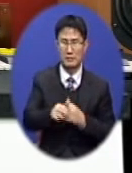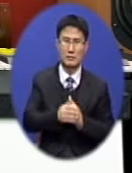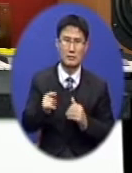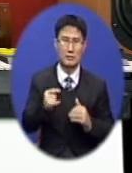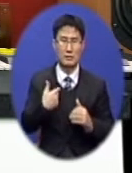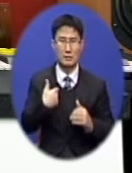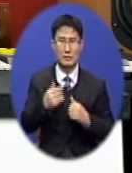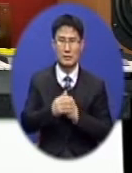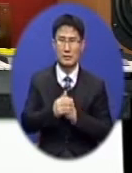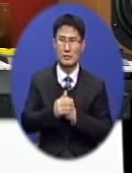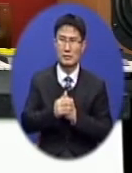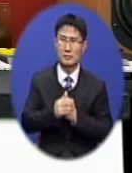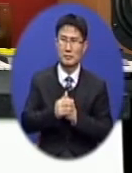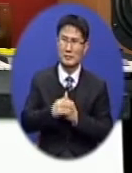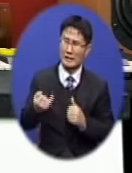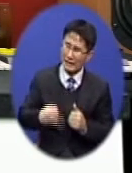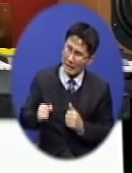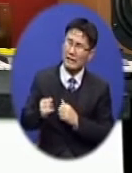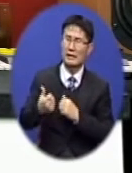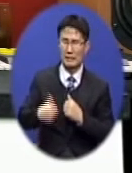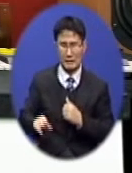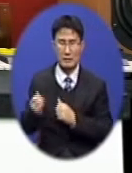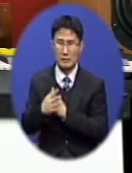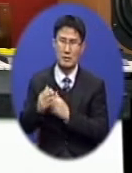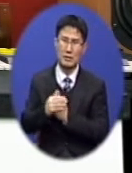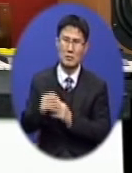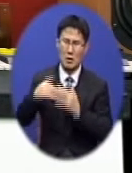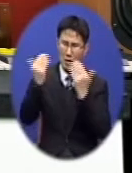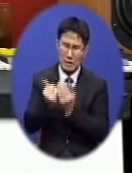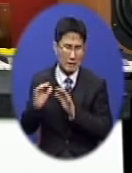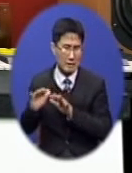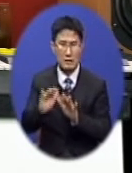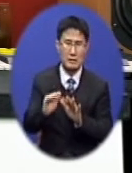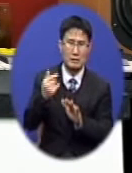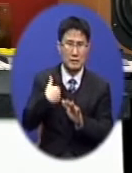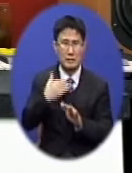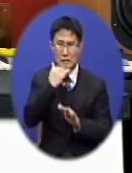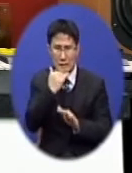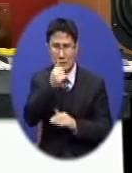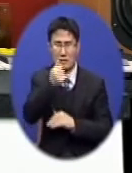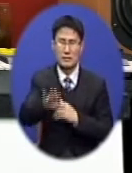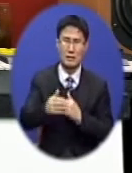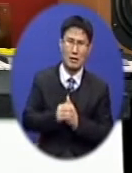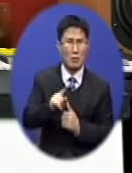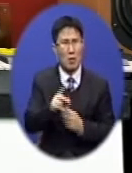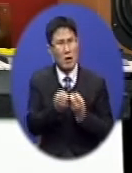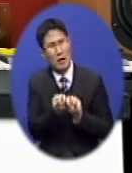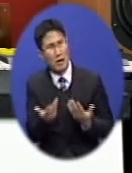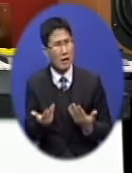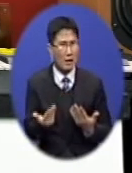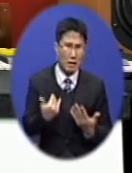전부 갔거든요. 인천공항까지. 네. 우리 아들 딸 사이 매너리 전부 얼굴이 희노래지고 막 사이도 막 어쩔 줄